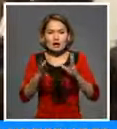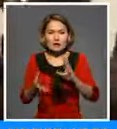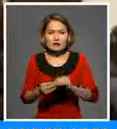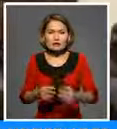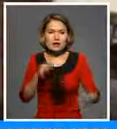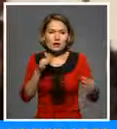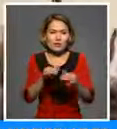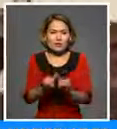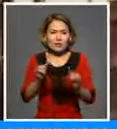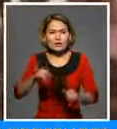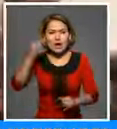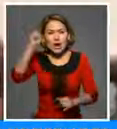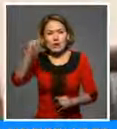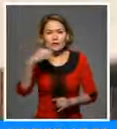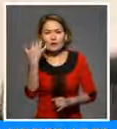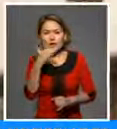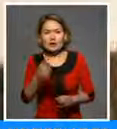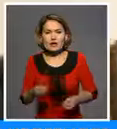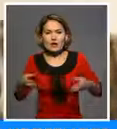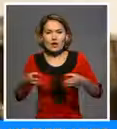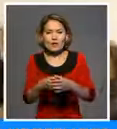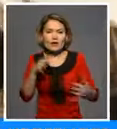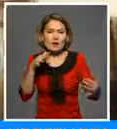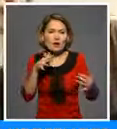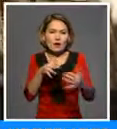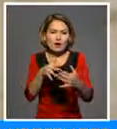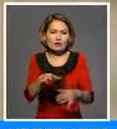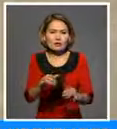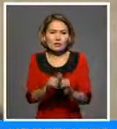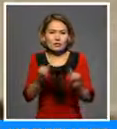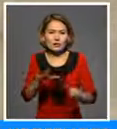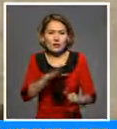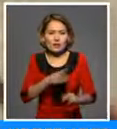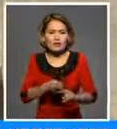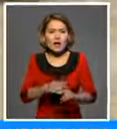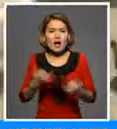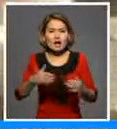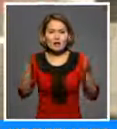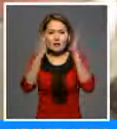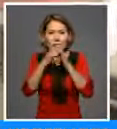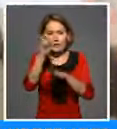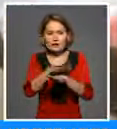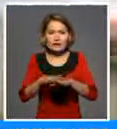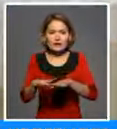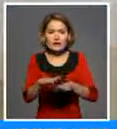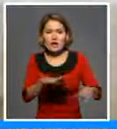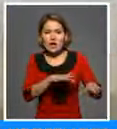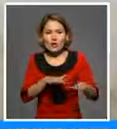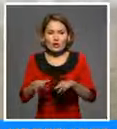күшейіп, жақында өзбекстандық және шешенстандық содырлар арасында қақтығыс болған. Агенттіктің өзге бір мәліметіне қарағанда, Ислам